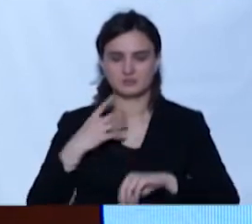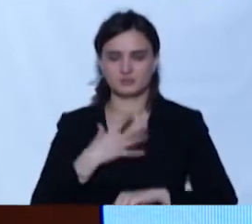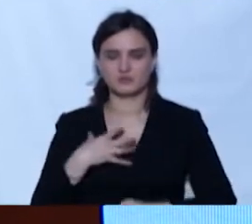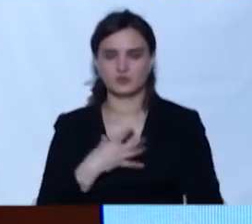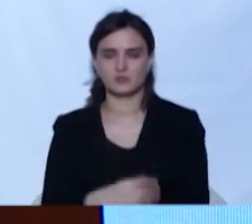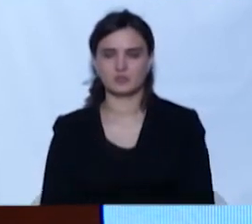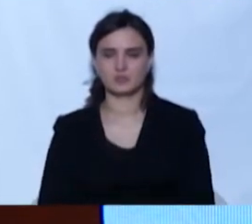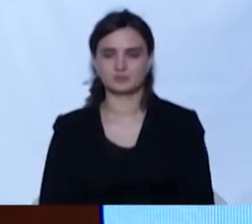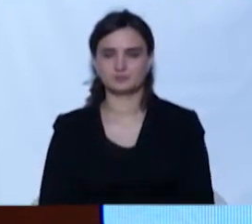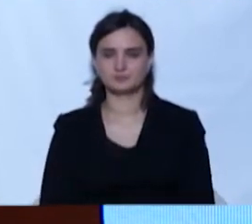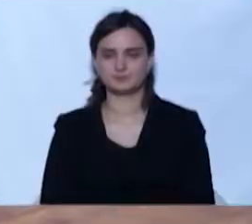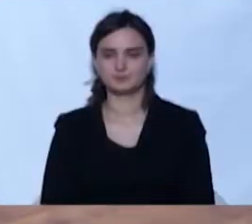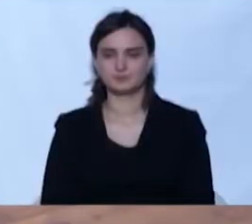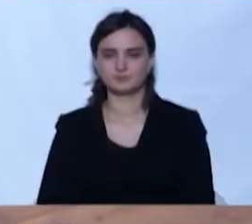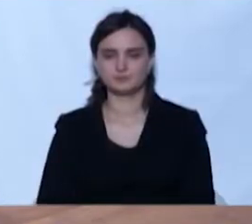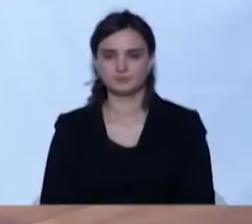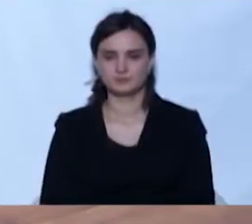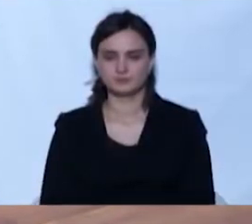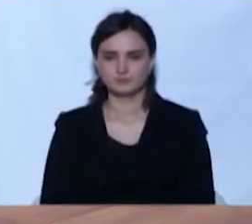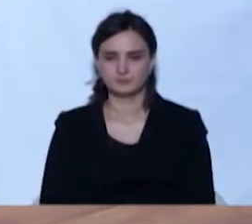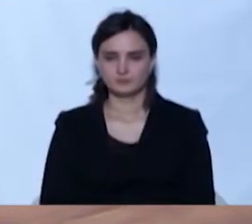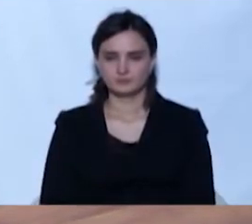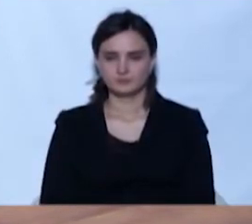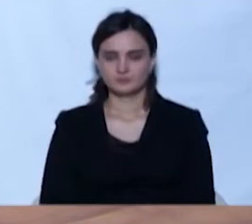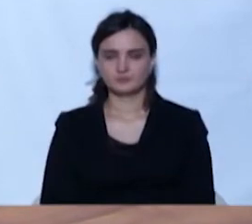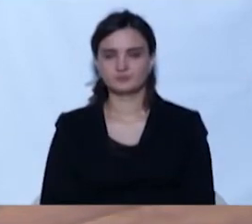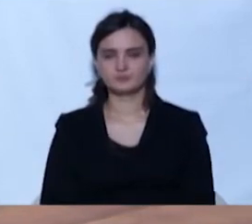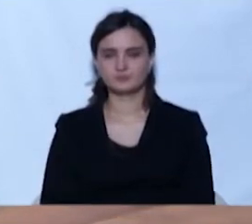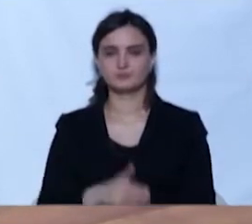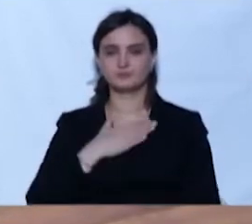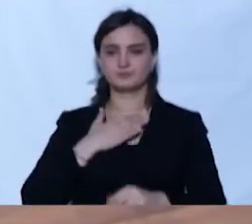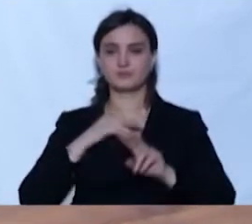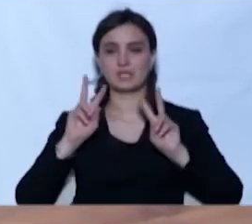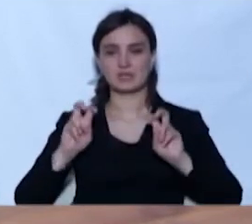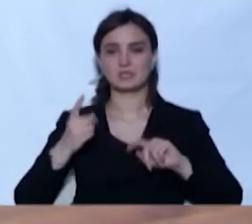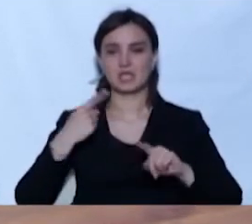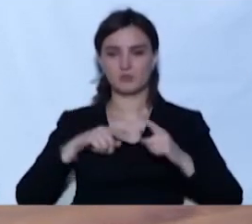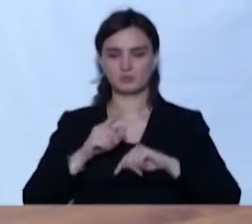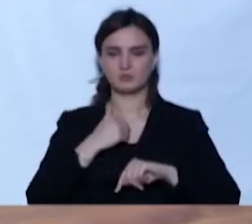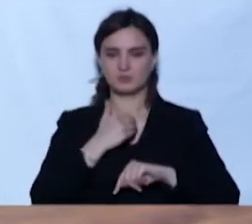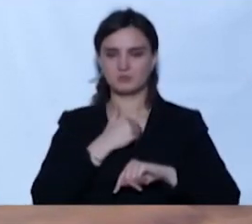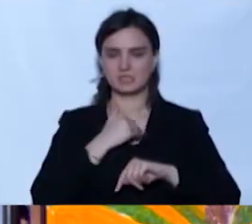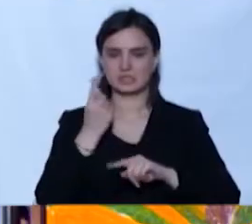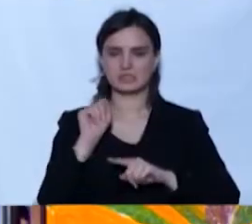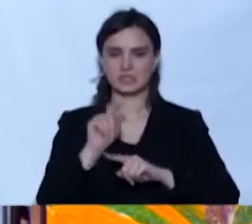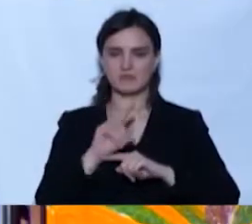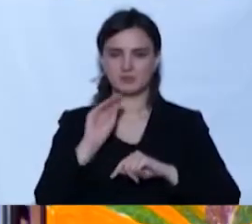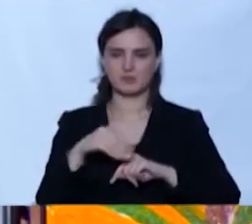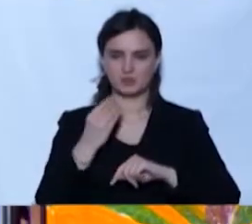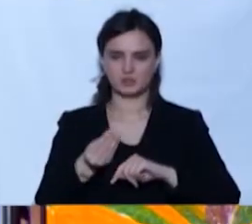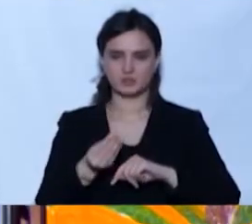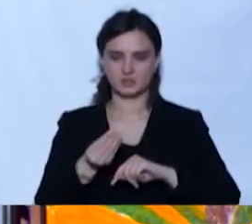ამ ჩვენი თემიდან გამომდინარე, მე მინდა, რომ ერთი დავალება მოგცეთ.